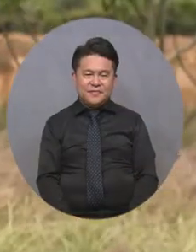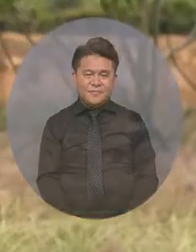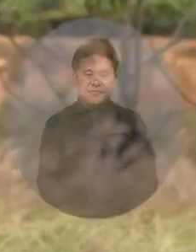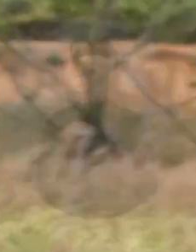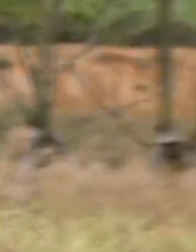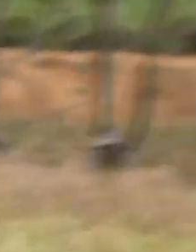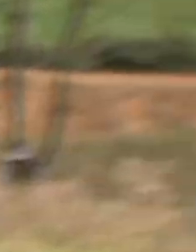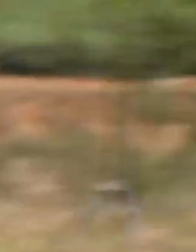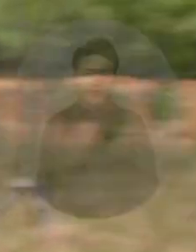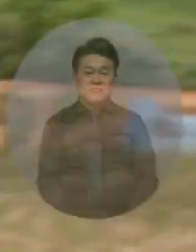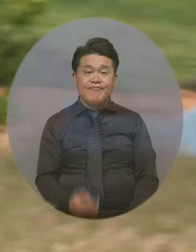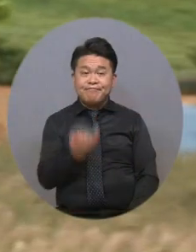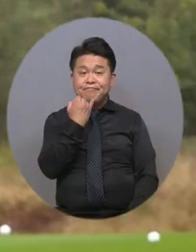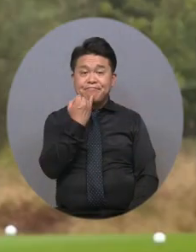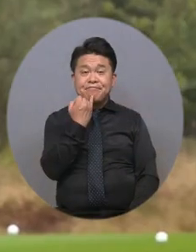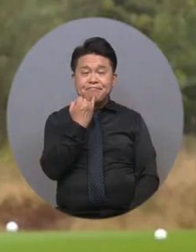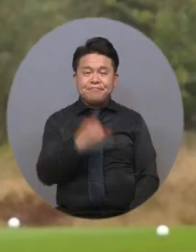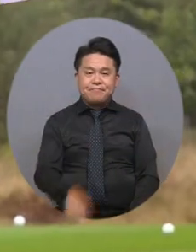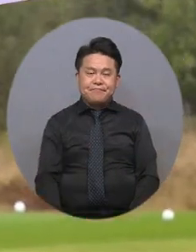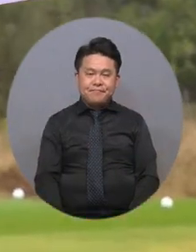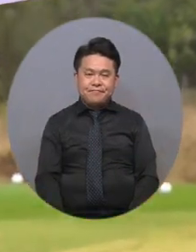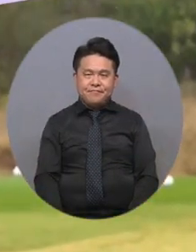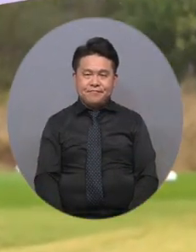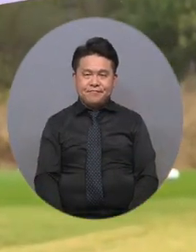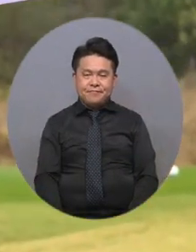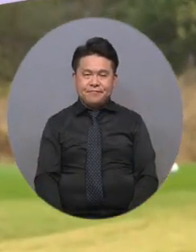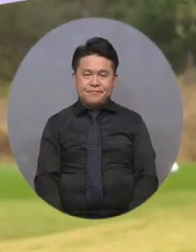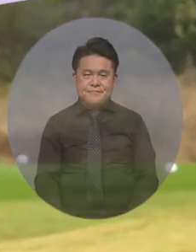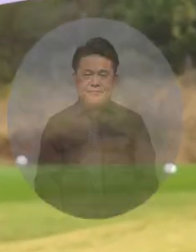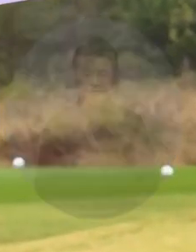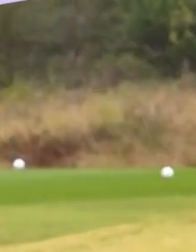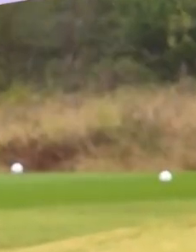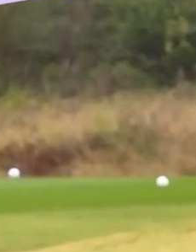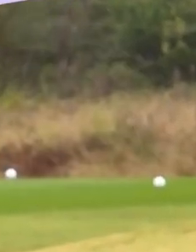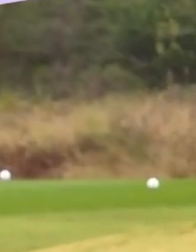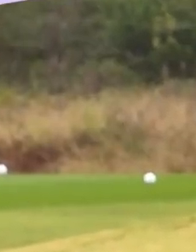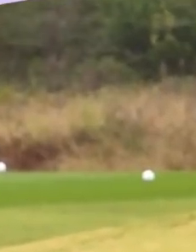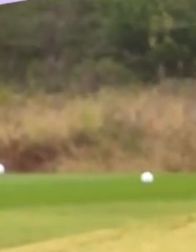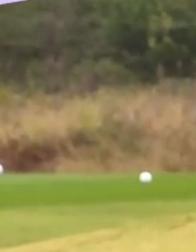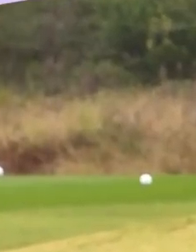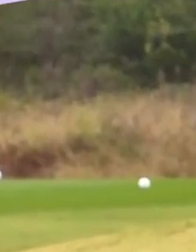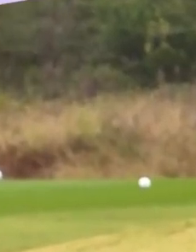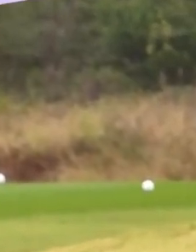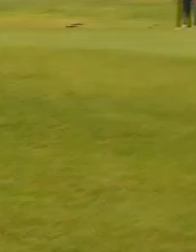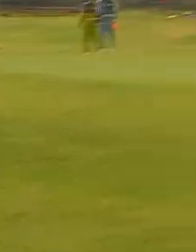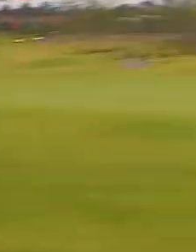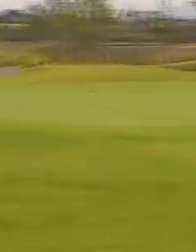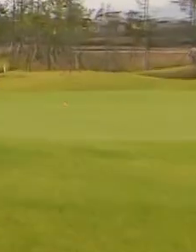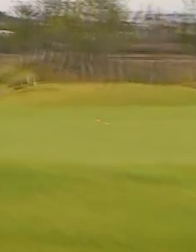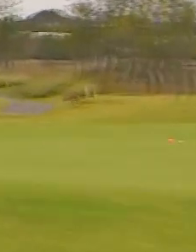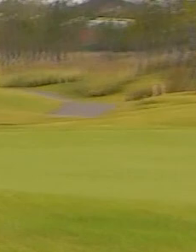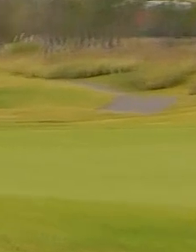뭐, 나 빼도, 나 빼도.